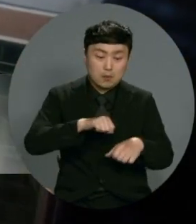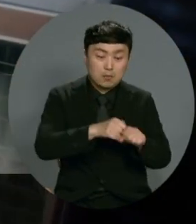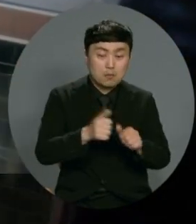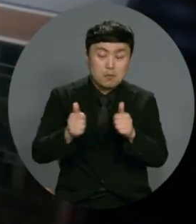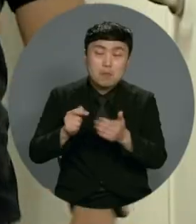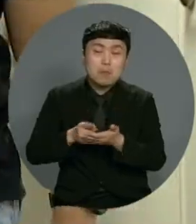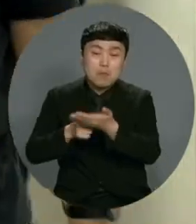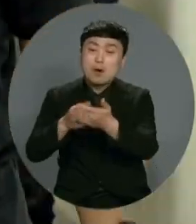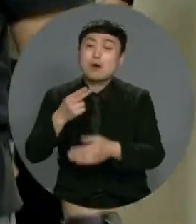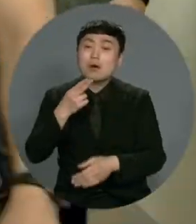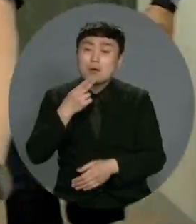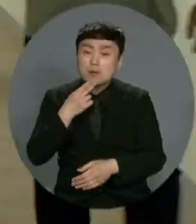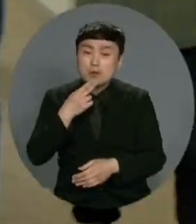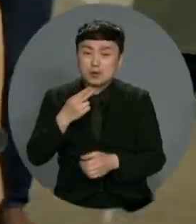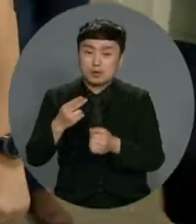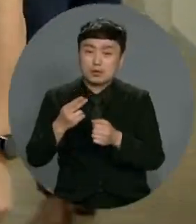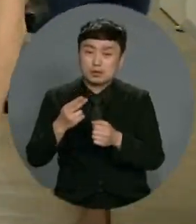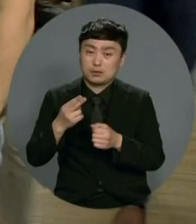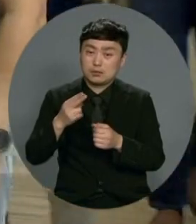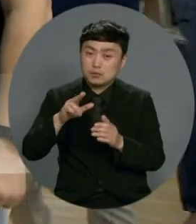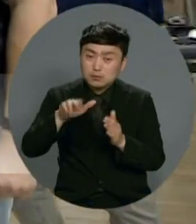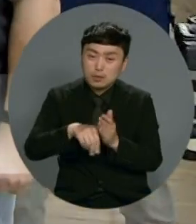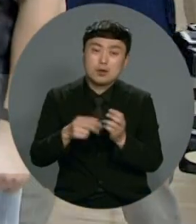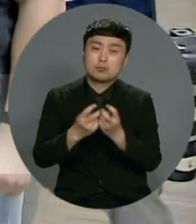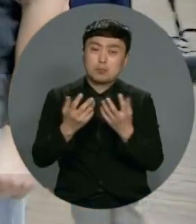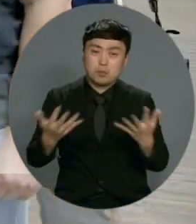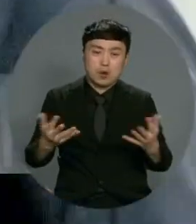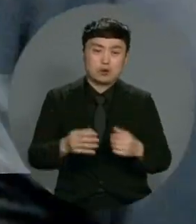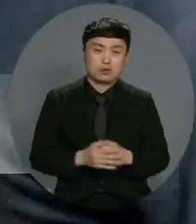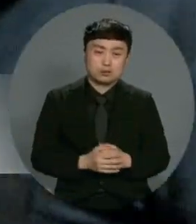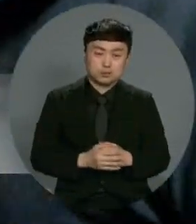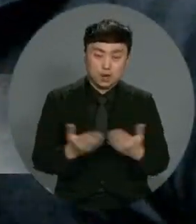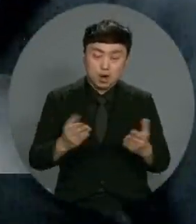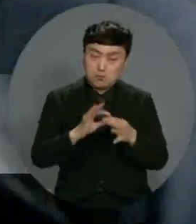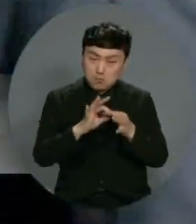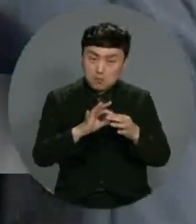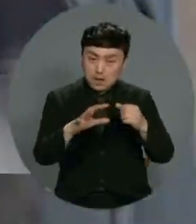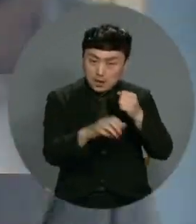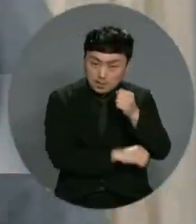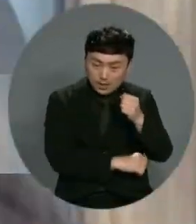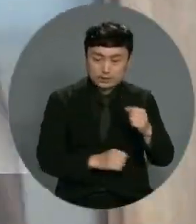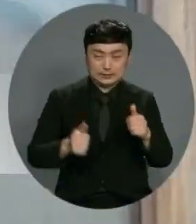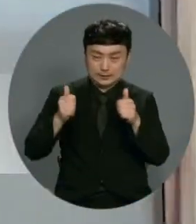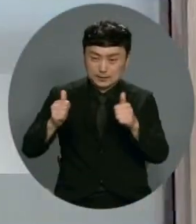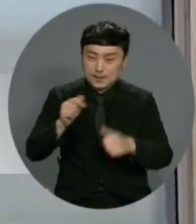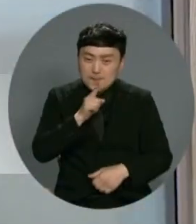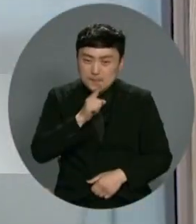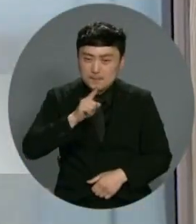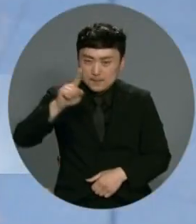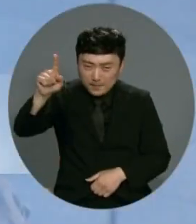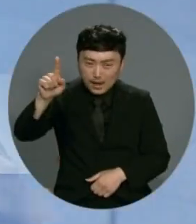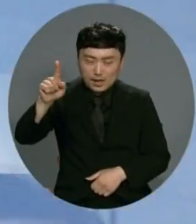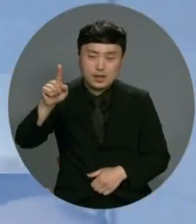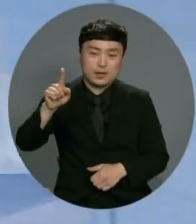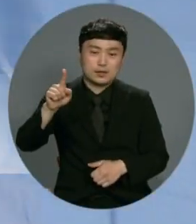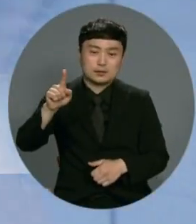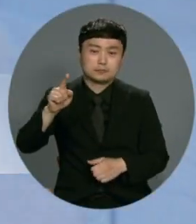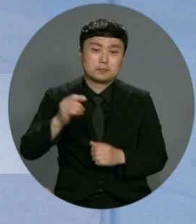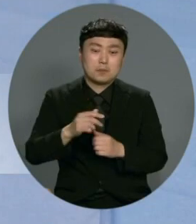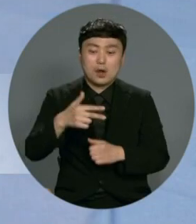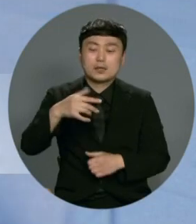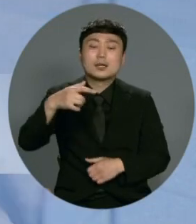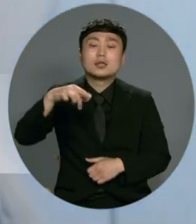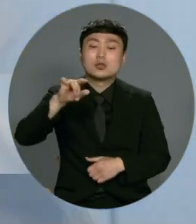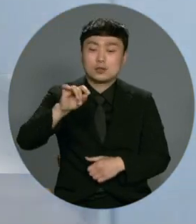없습니다 업무상 횡령은 검찰에 불규소 처분에 불복해 재판부에 다시 판단해 공소를 제기해 달라는